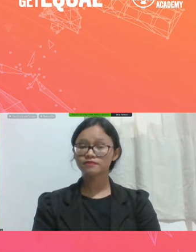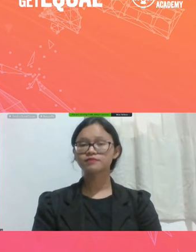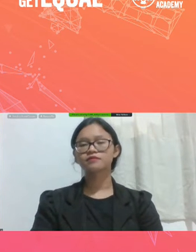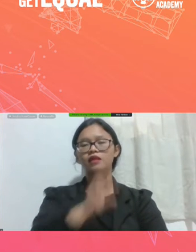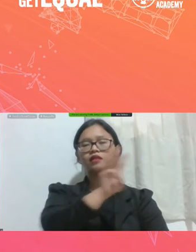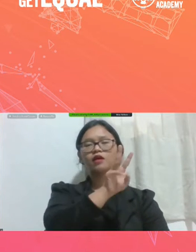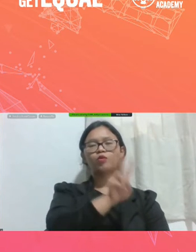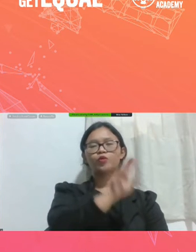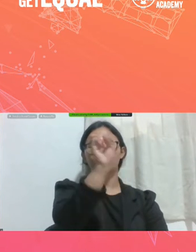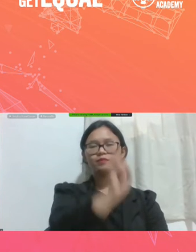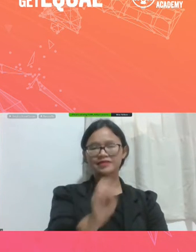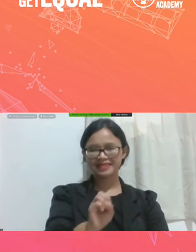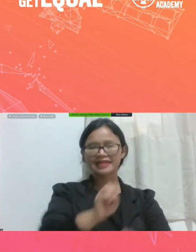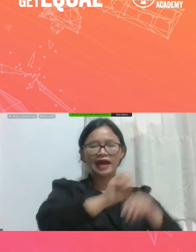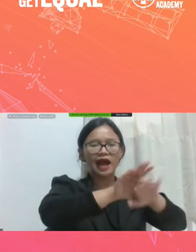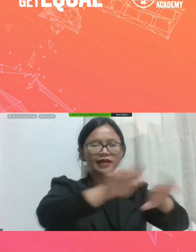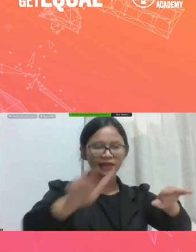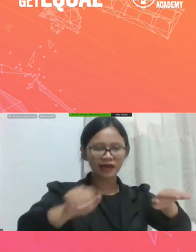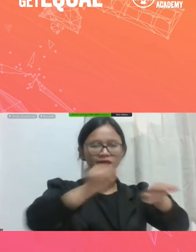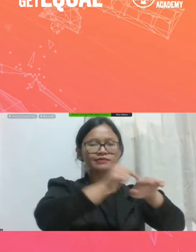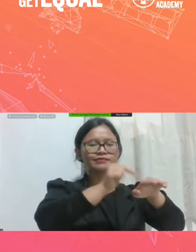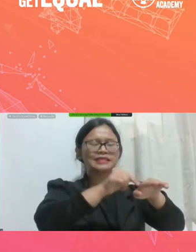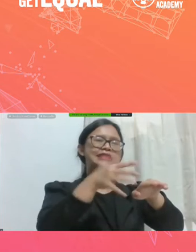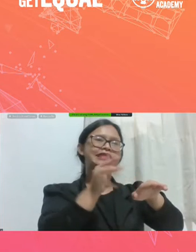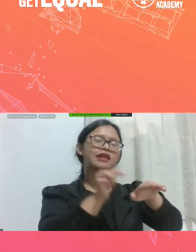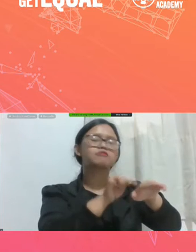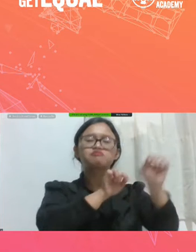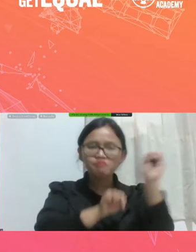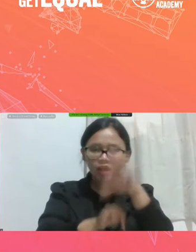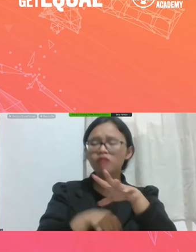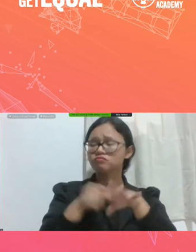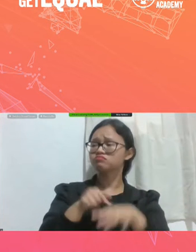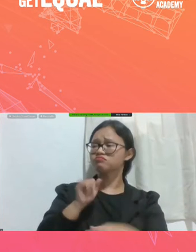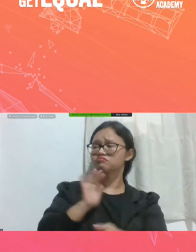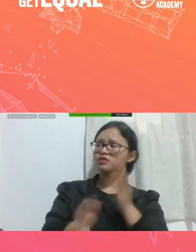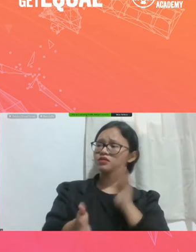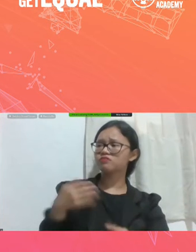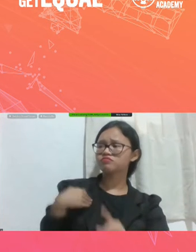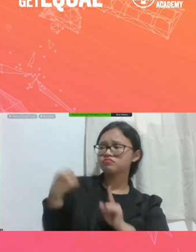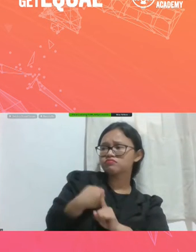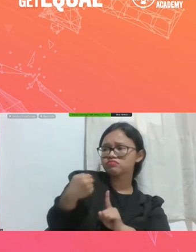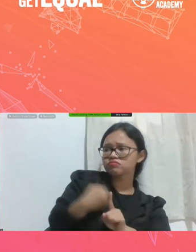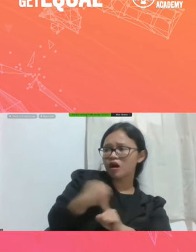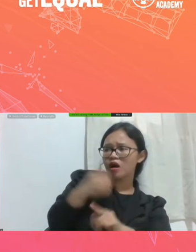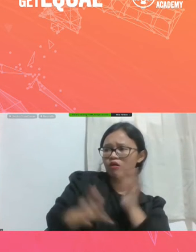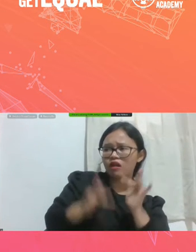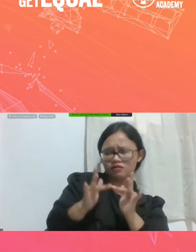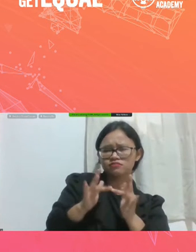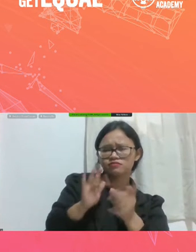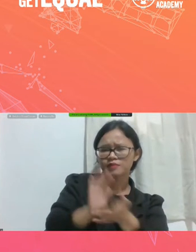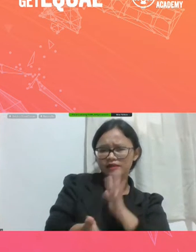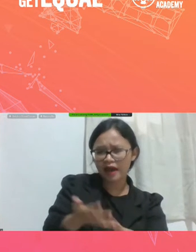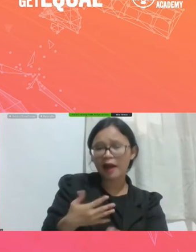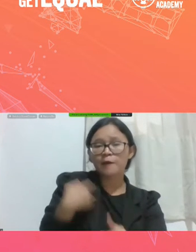32% anak Indonesia yang menjadi responden di sini dari 500 anak mengaku pernah mengalami KBGO, dan 56% mengaku pernah mengalami